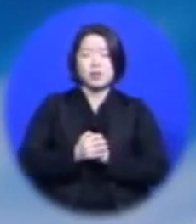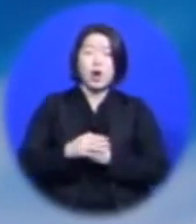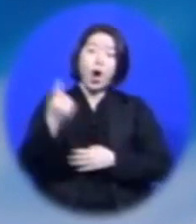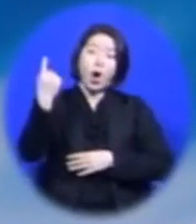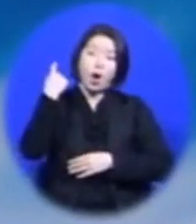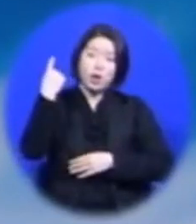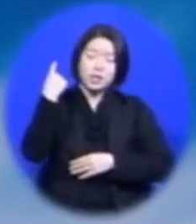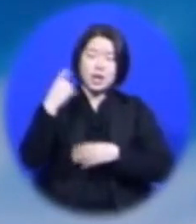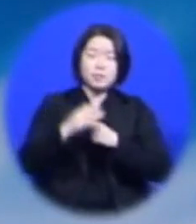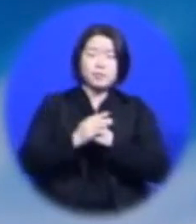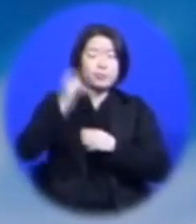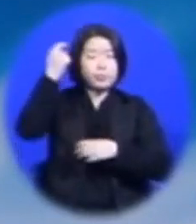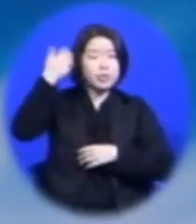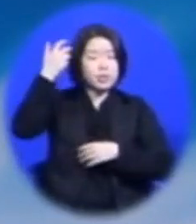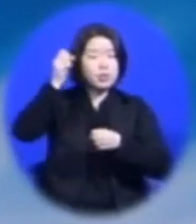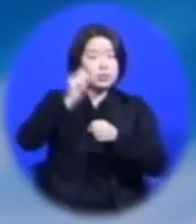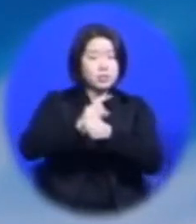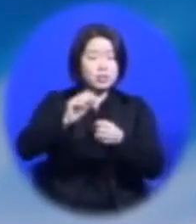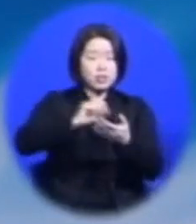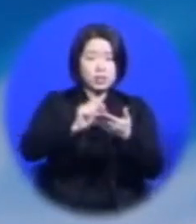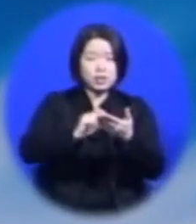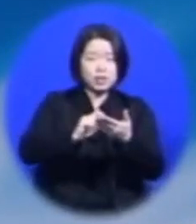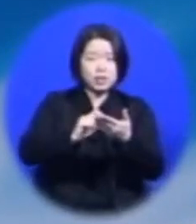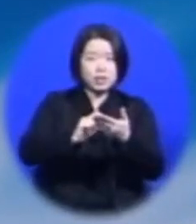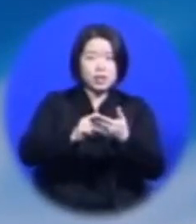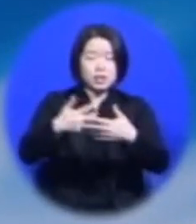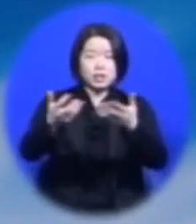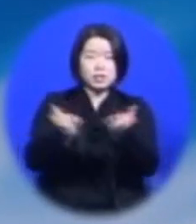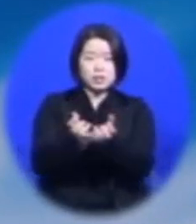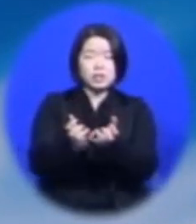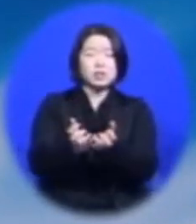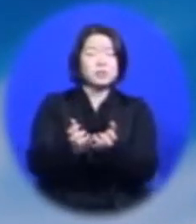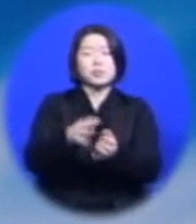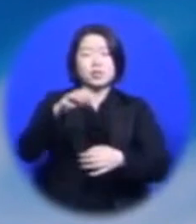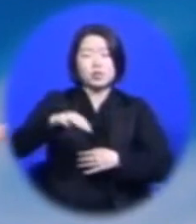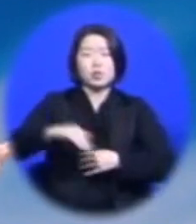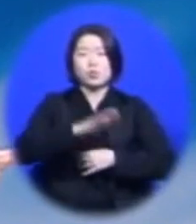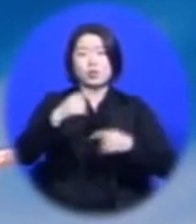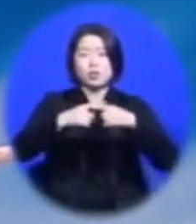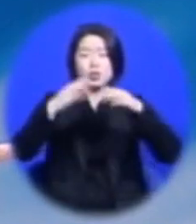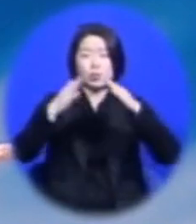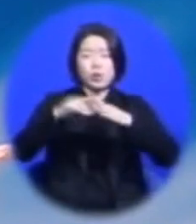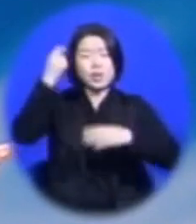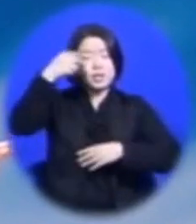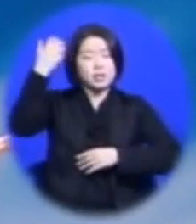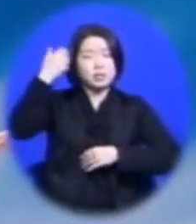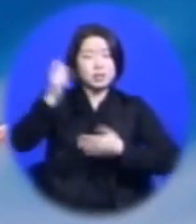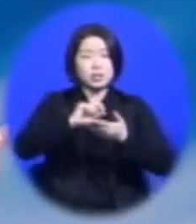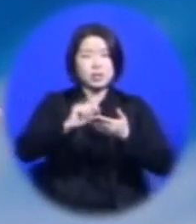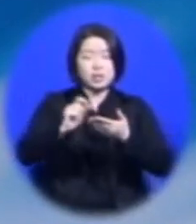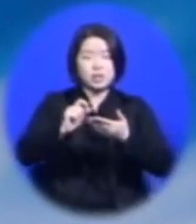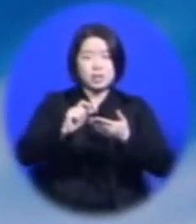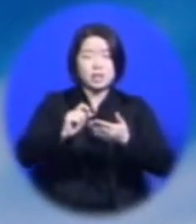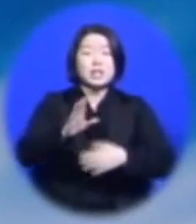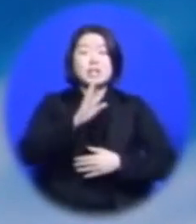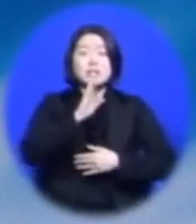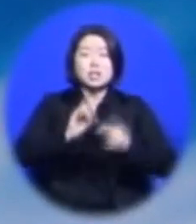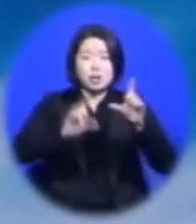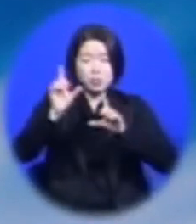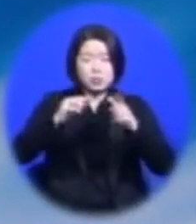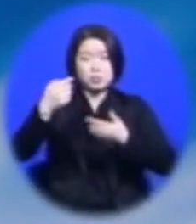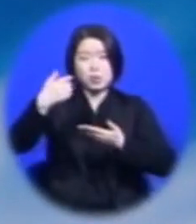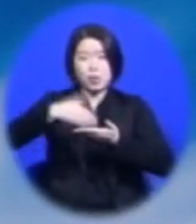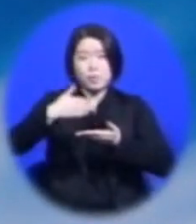어제 영성일기 사역팀에서 저에게 우리 교회 영성일기 쓰시는 실상을 저에게